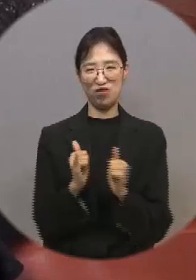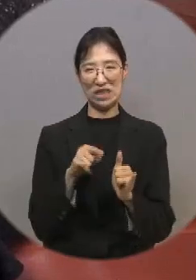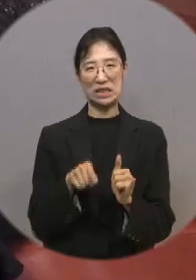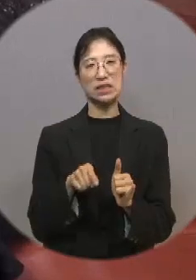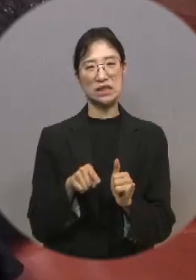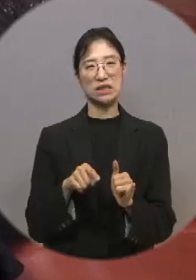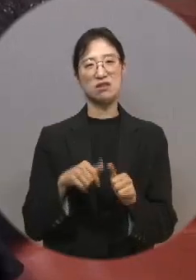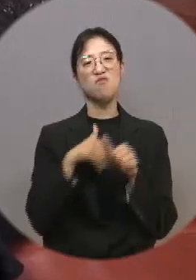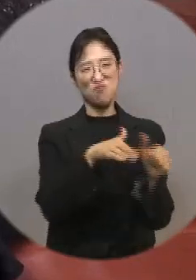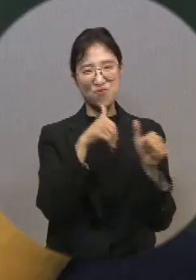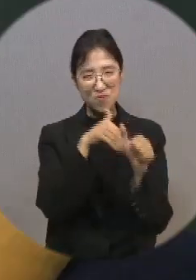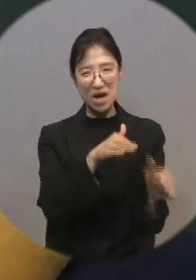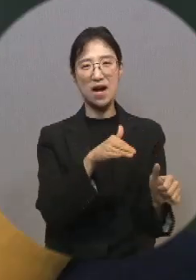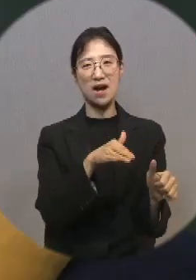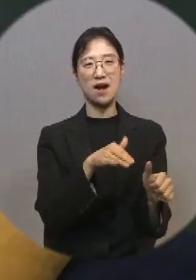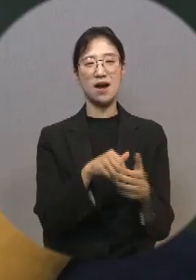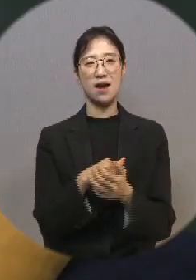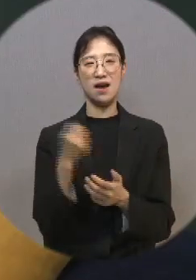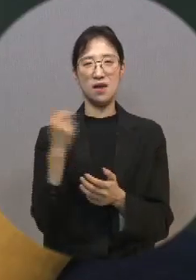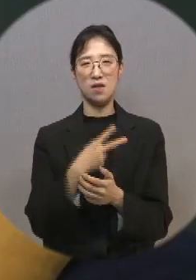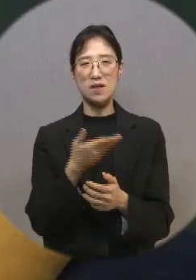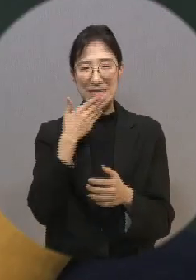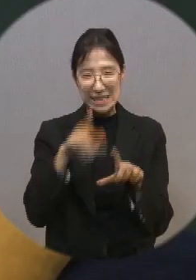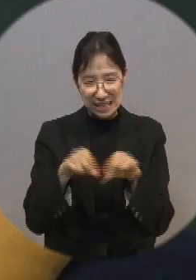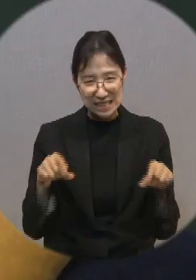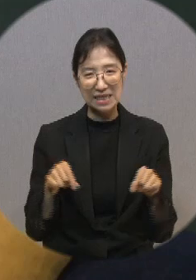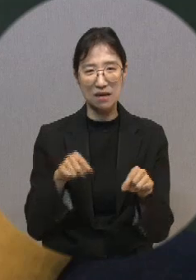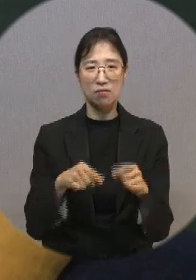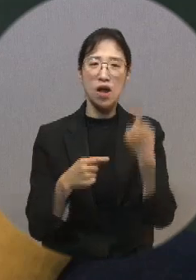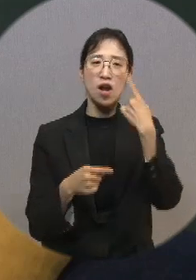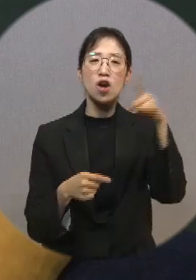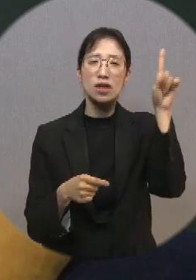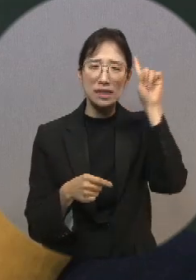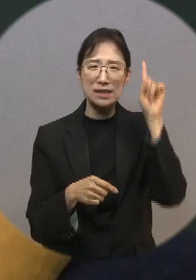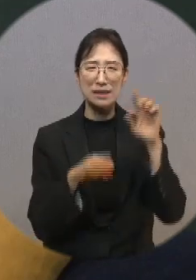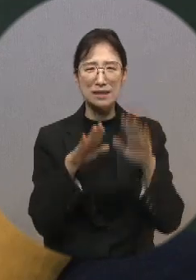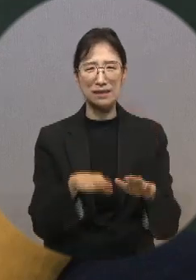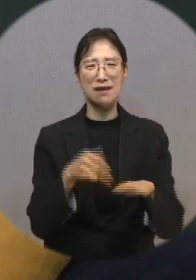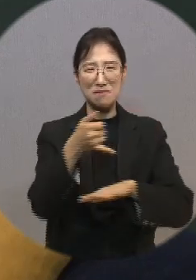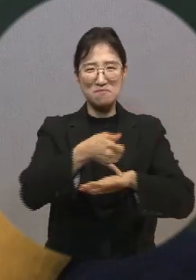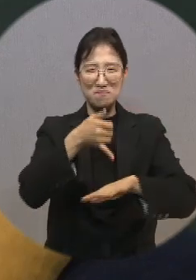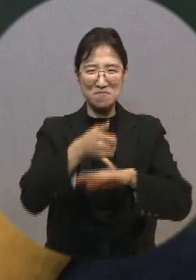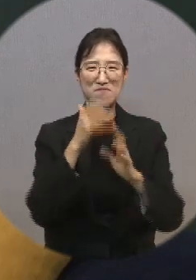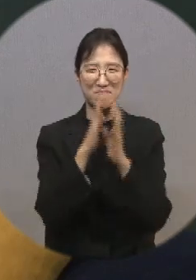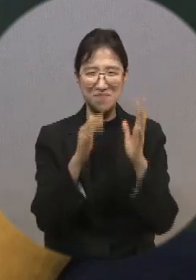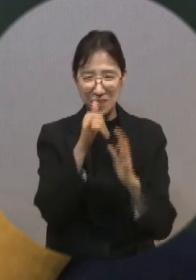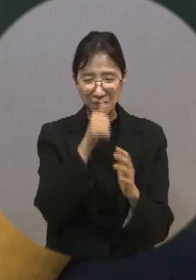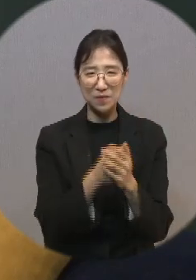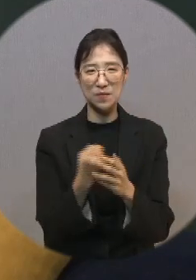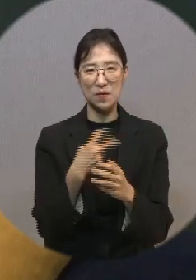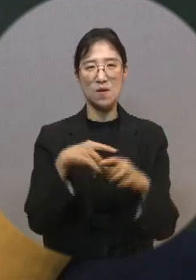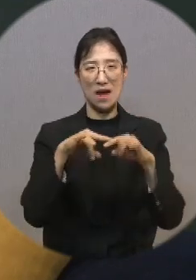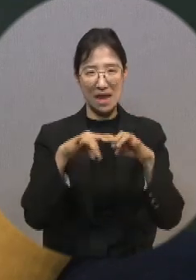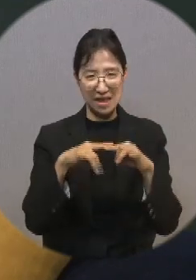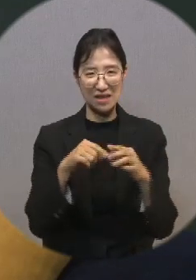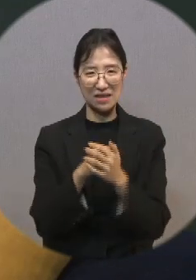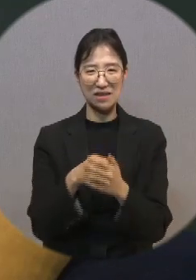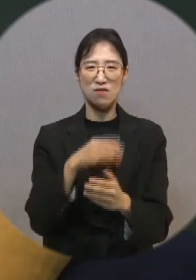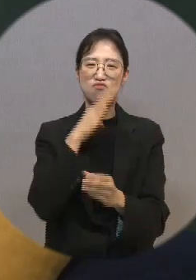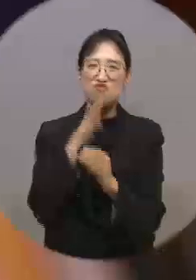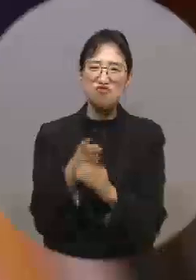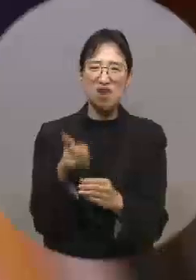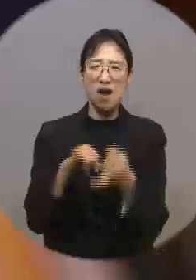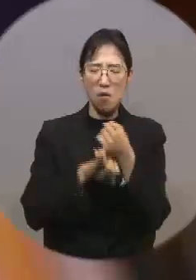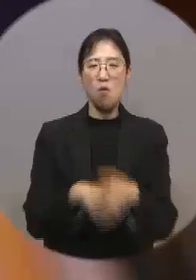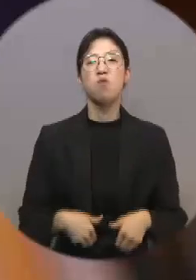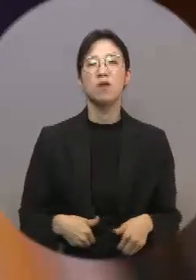그렇죠. 파병된 거고, 그 다음에 이제 식량, 이 러시아는 이제 곡창지대잖아요. 그 다음에 에너지, 북한에게 절실한